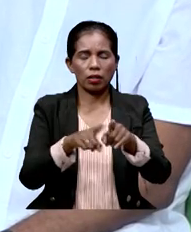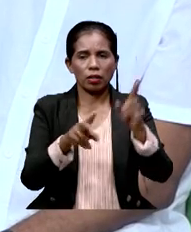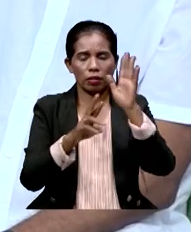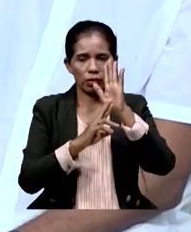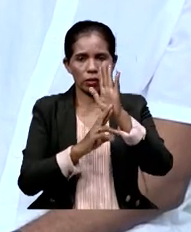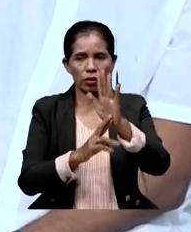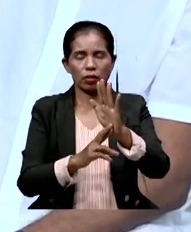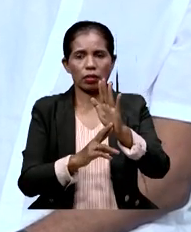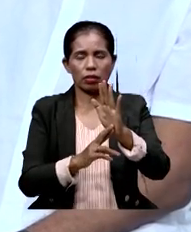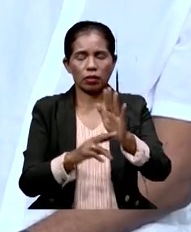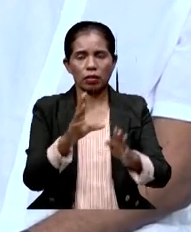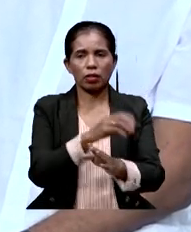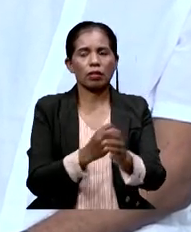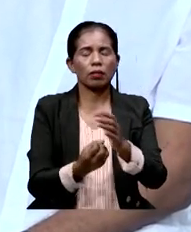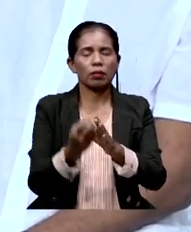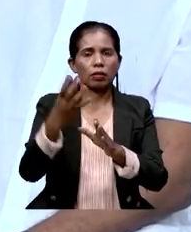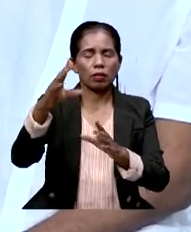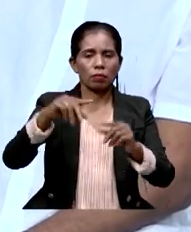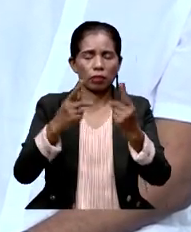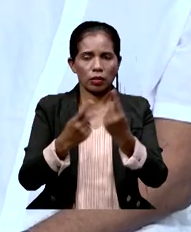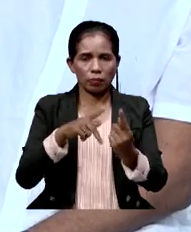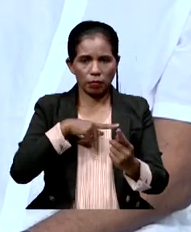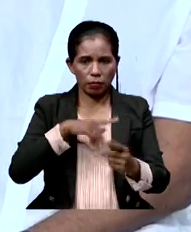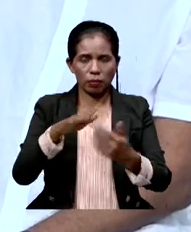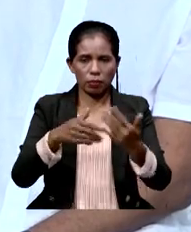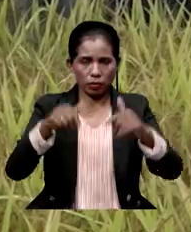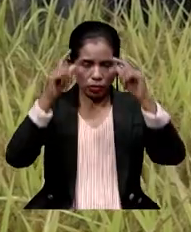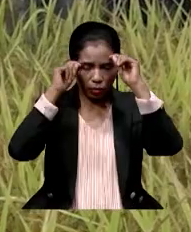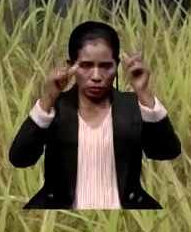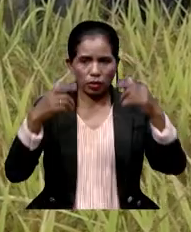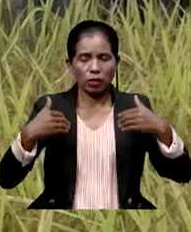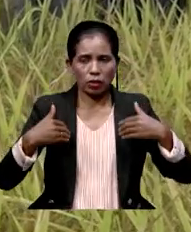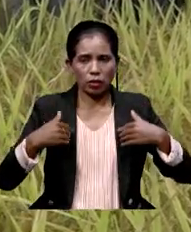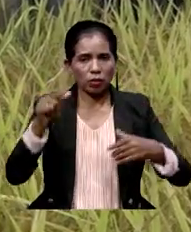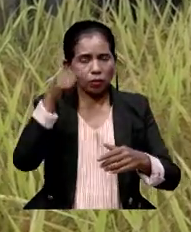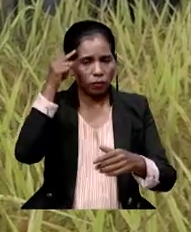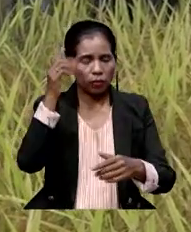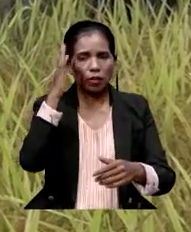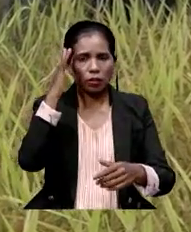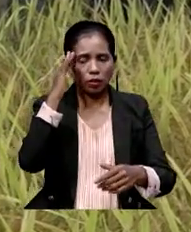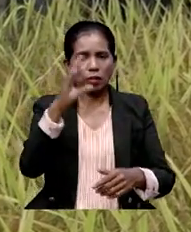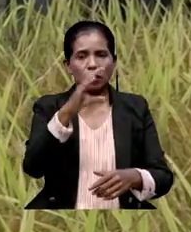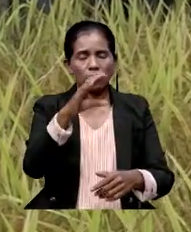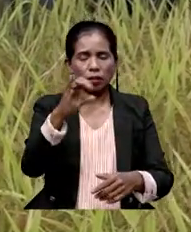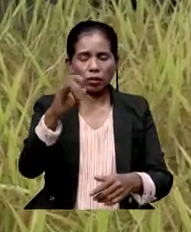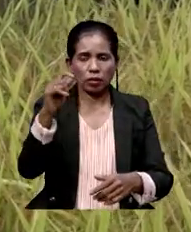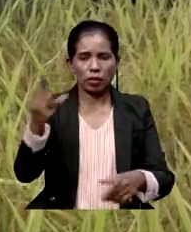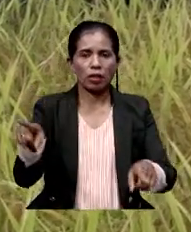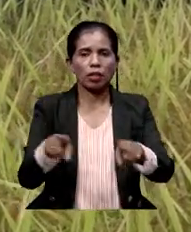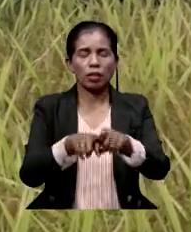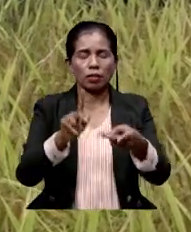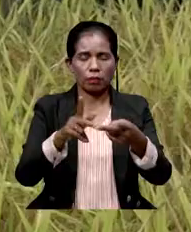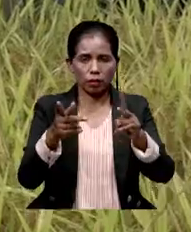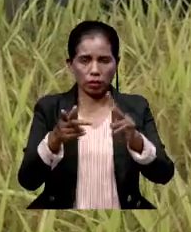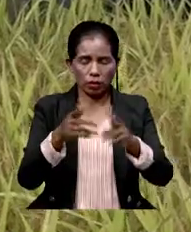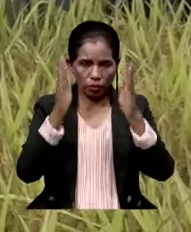representativo ka sumbrinya ba setor privado sira e Timor Leste. No ha resolusan nemos governo reconhece CCTL hanesan parceiro